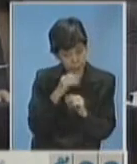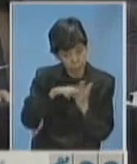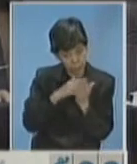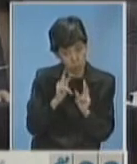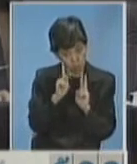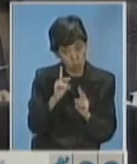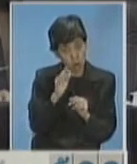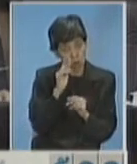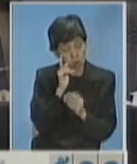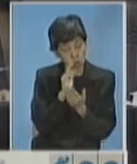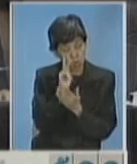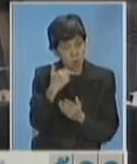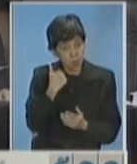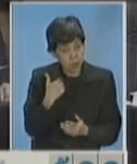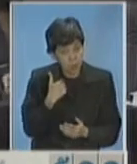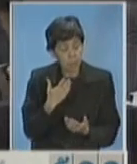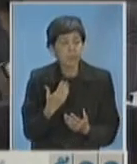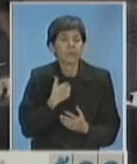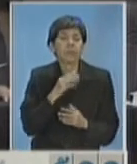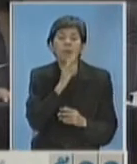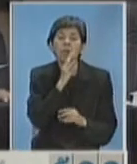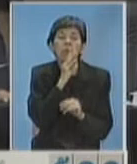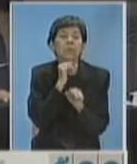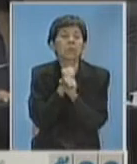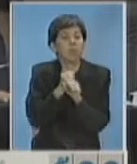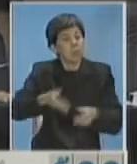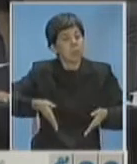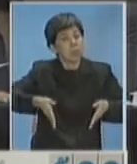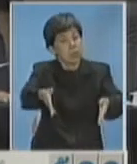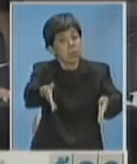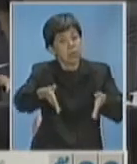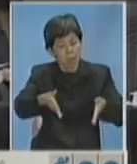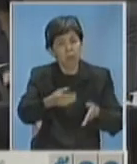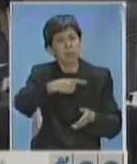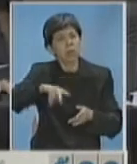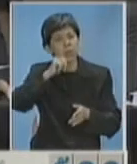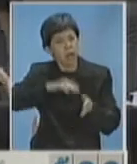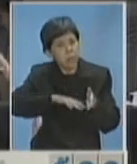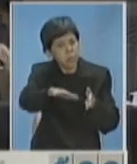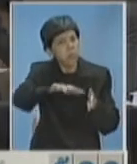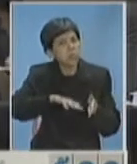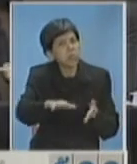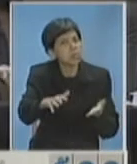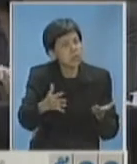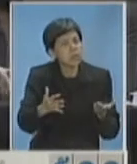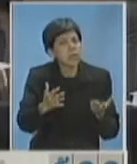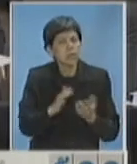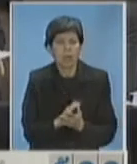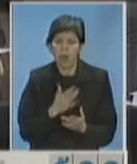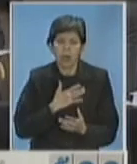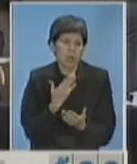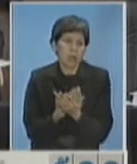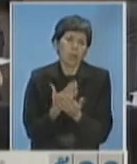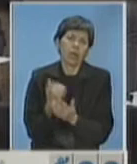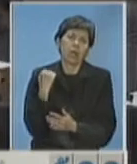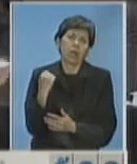เนี่ยมีโครงการอะไรบ้างเพราะถ้าหากว่าเกิดว่าไปทำถนนแล้วกลายเป็นที่ทางน้ำผ่านเป็นฟลัดเวย์ขึ้นมาเราก็เสียงบประ